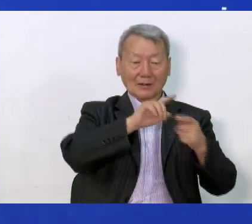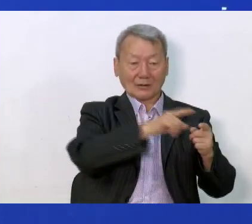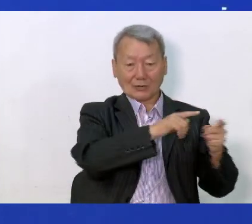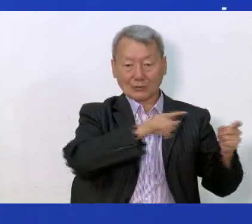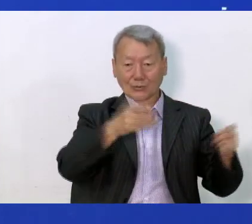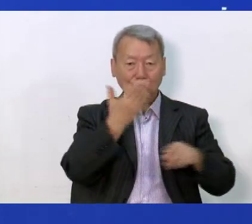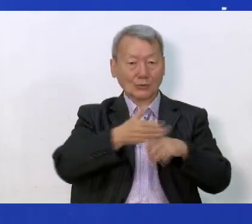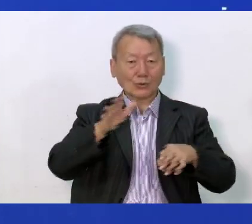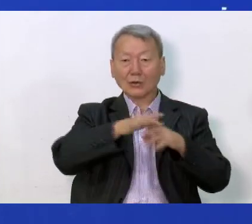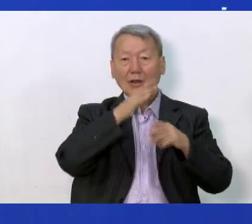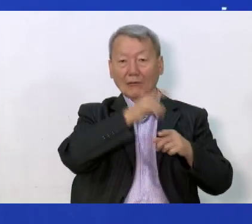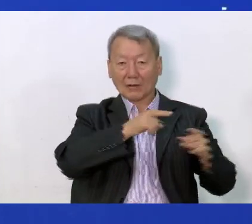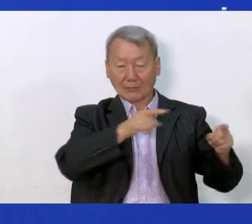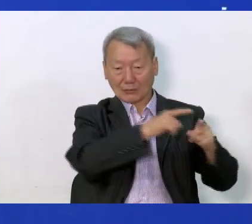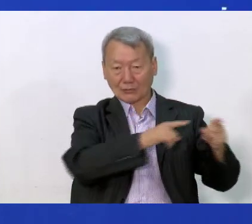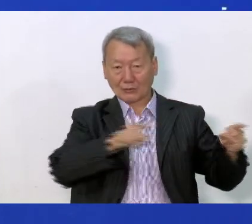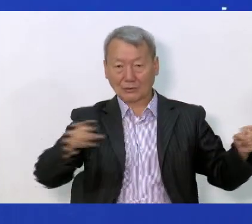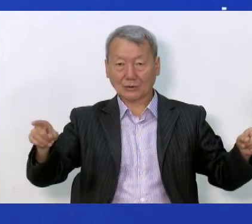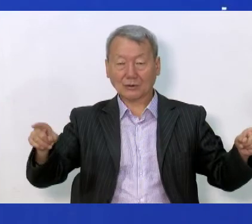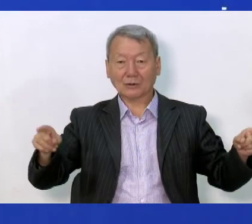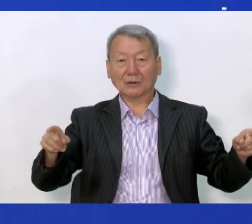для минуты страны